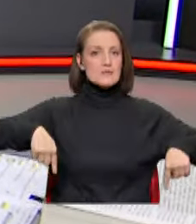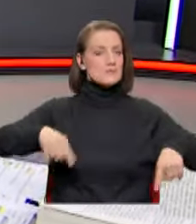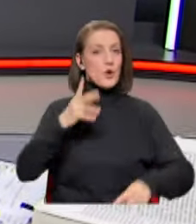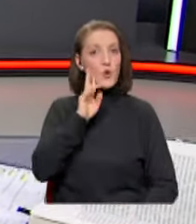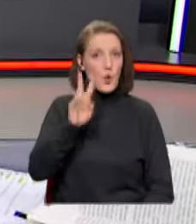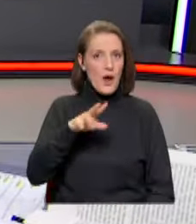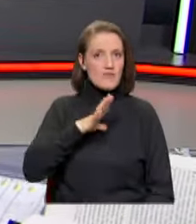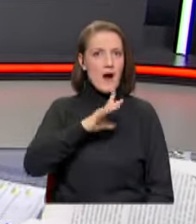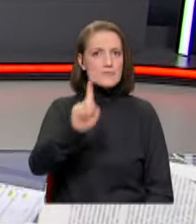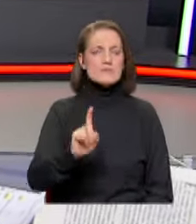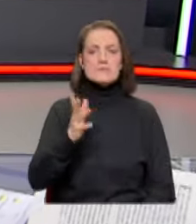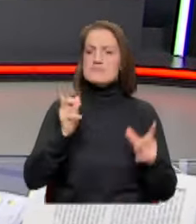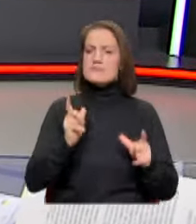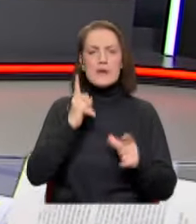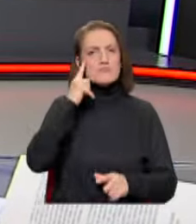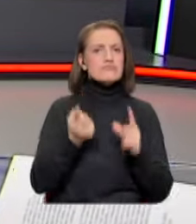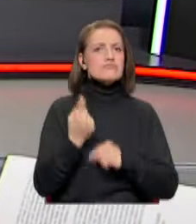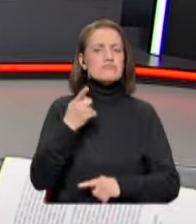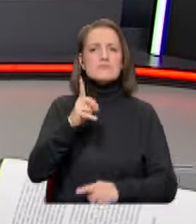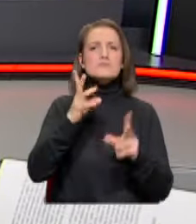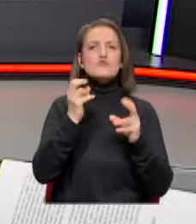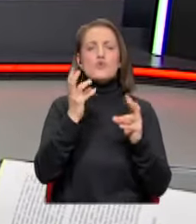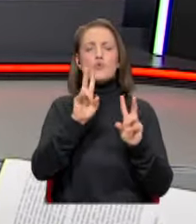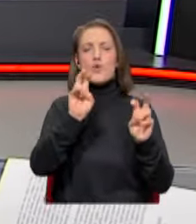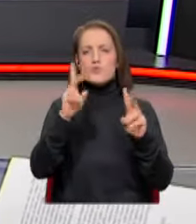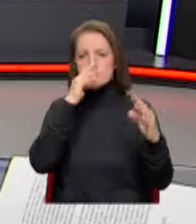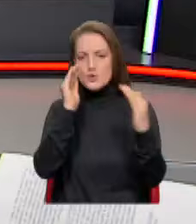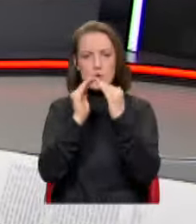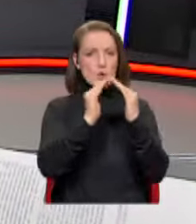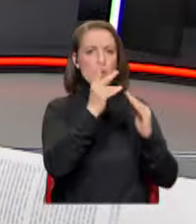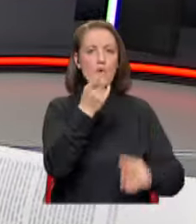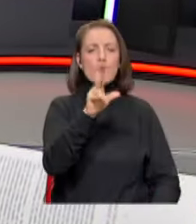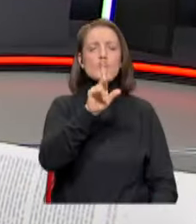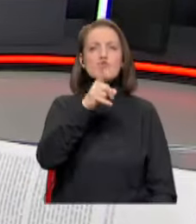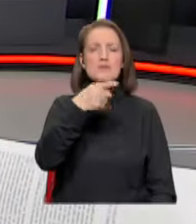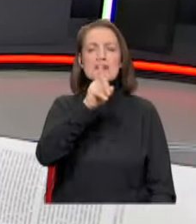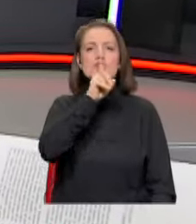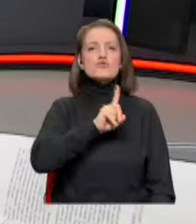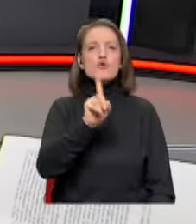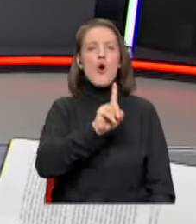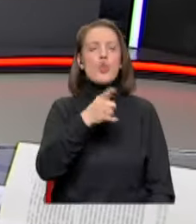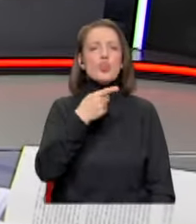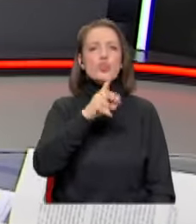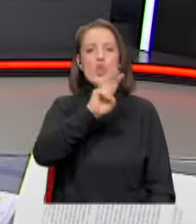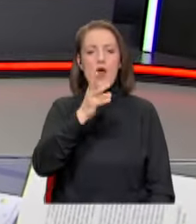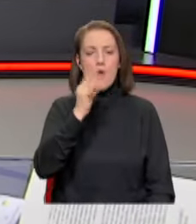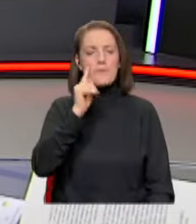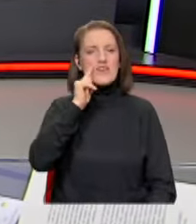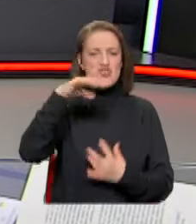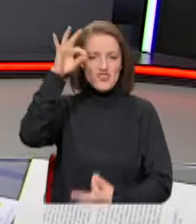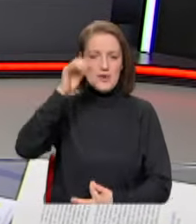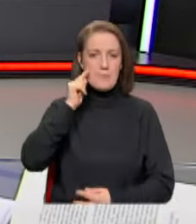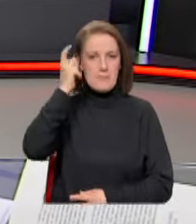mı nereden yola çıktık pek çok konuya Uyuyor da 13110 dolar olmuş ya kişi başı gelir milli